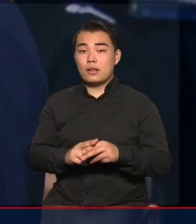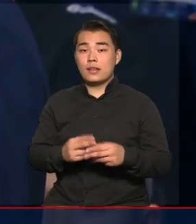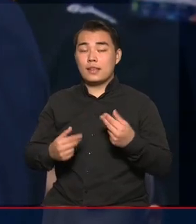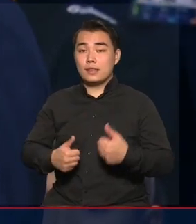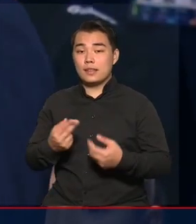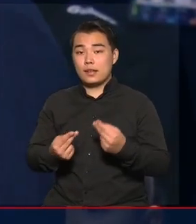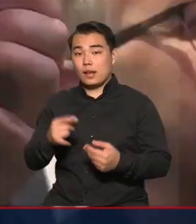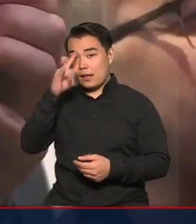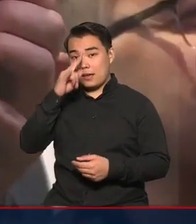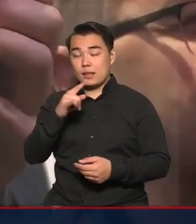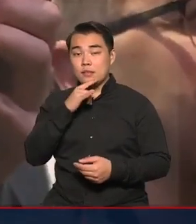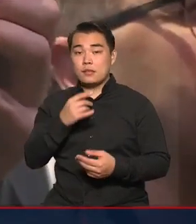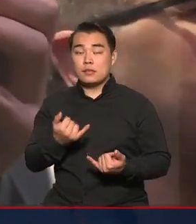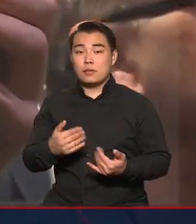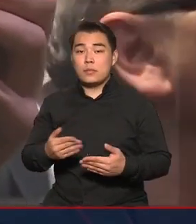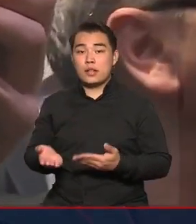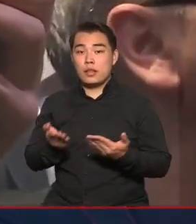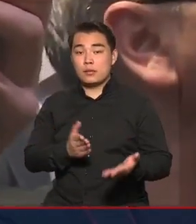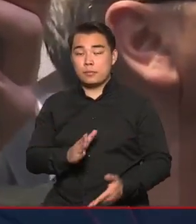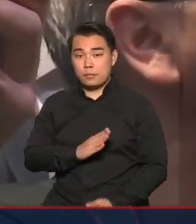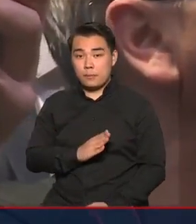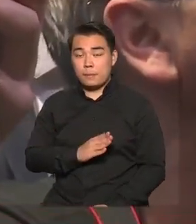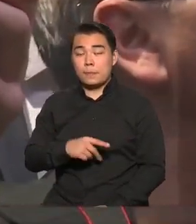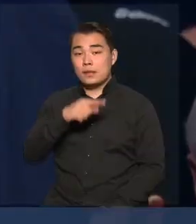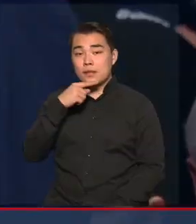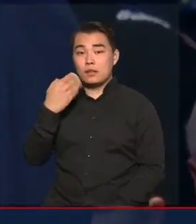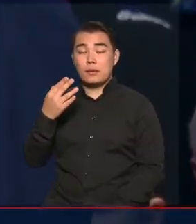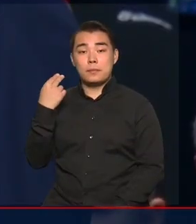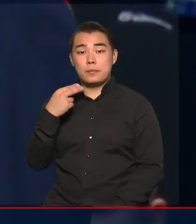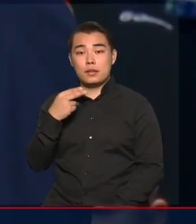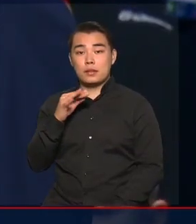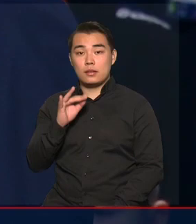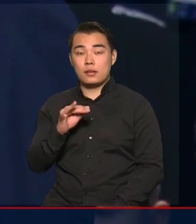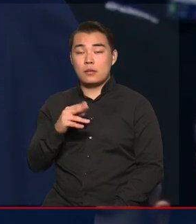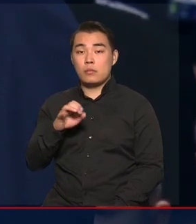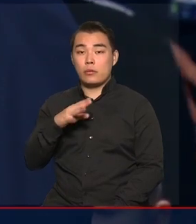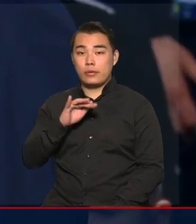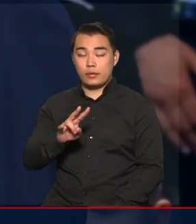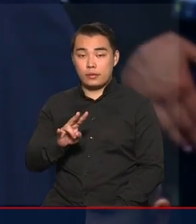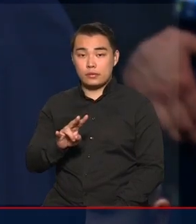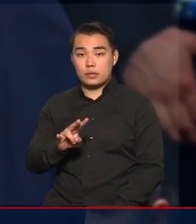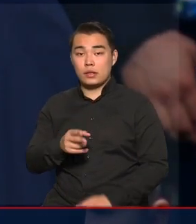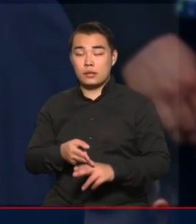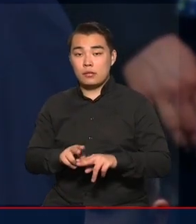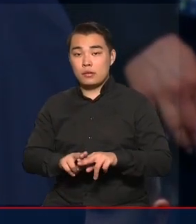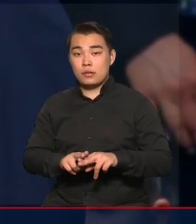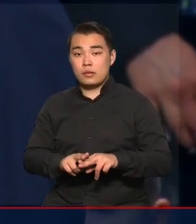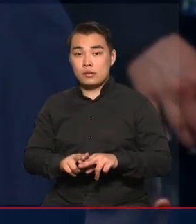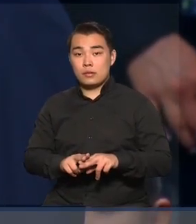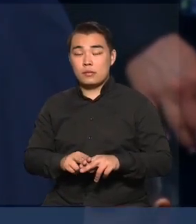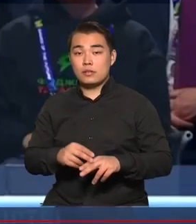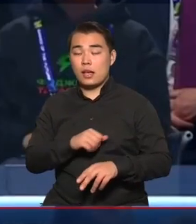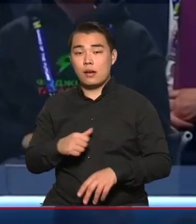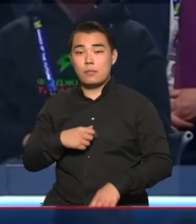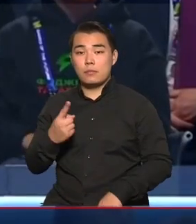Қазақстанда өткізу ұсынды. Құрметті Ресейдің президенті Владимир Владимирович, ең алдымен